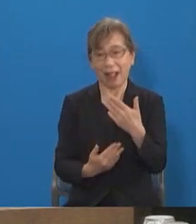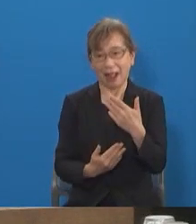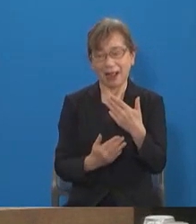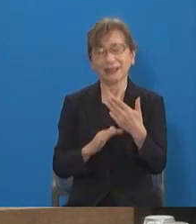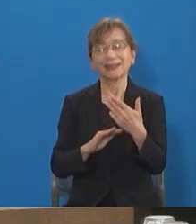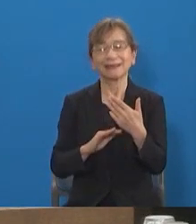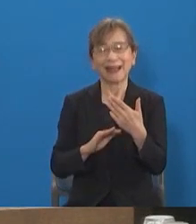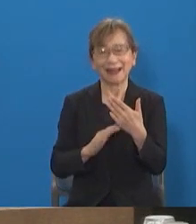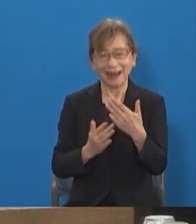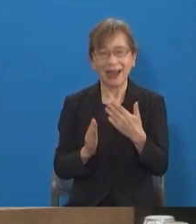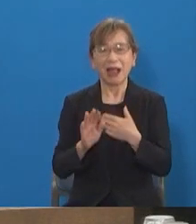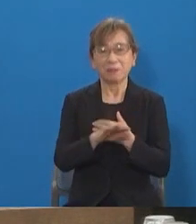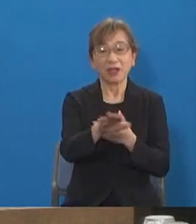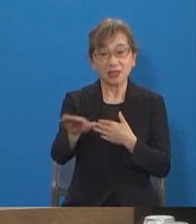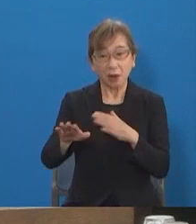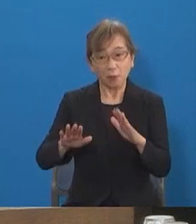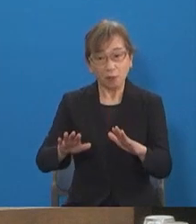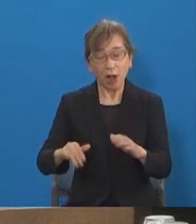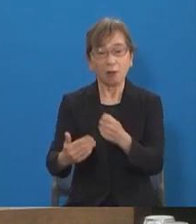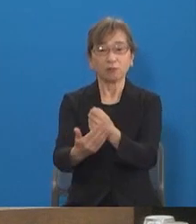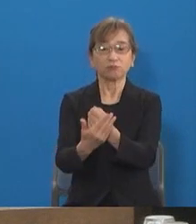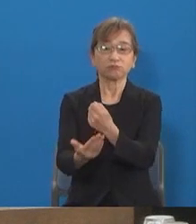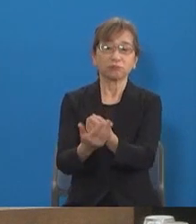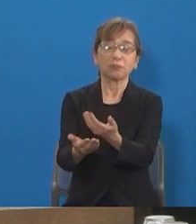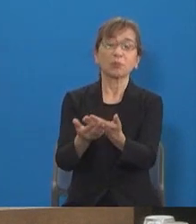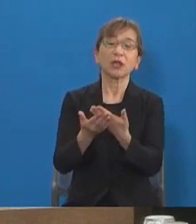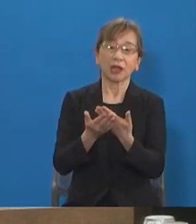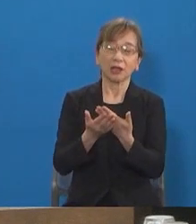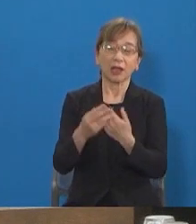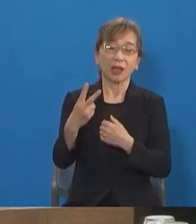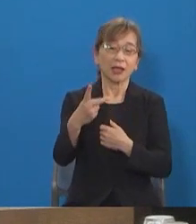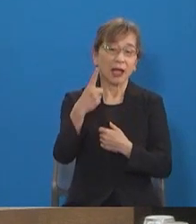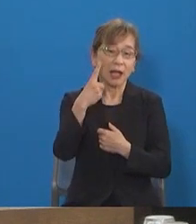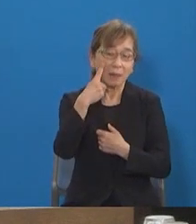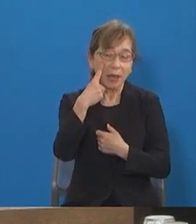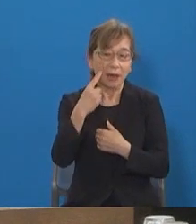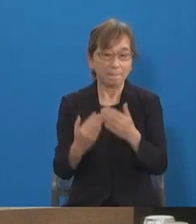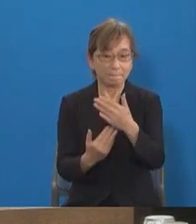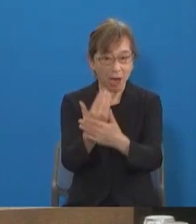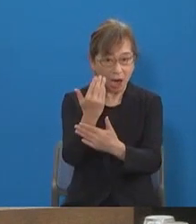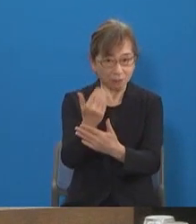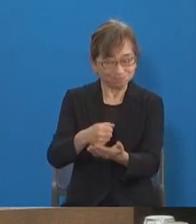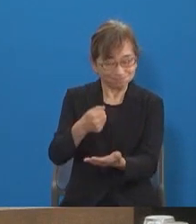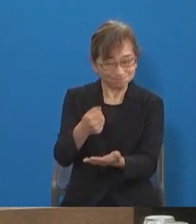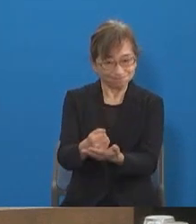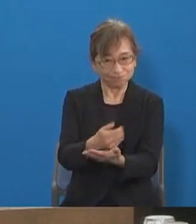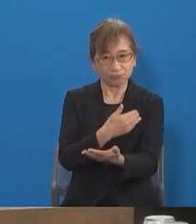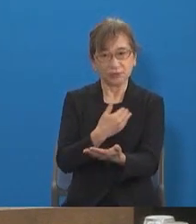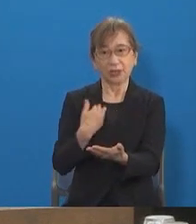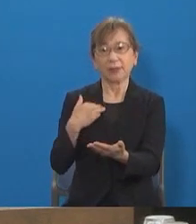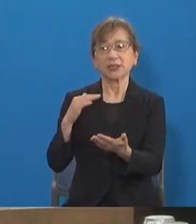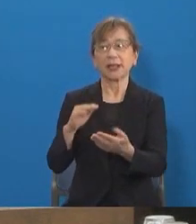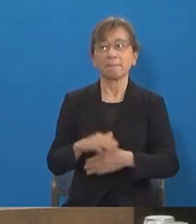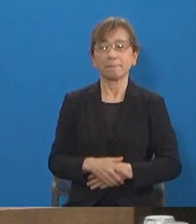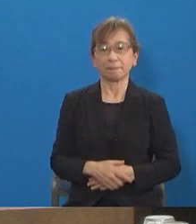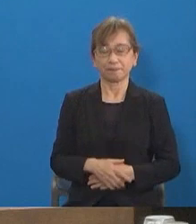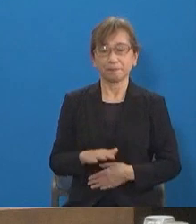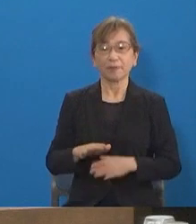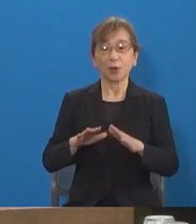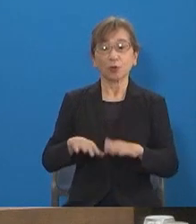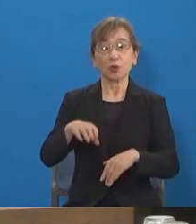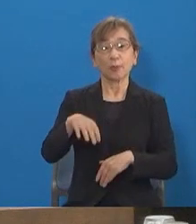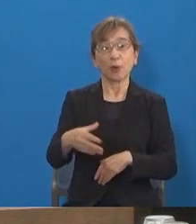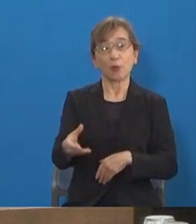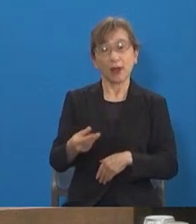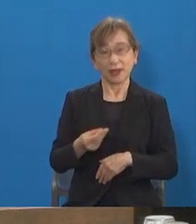も多くの皆様のお支えにより2期目の当選をさせていただくことができました。この場をお